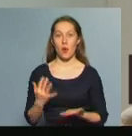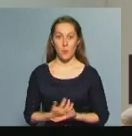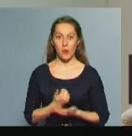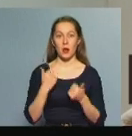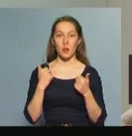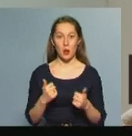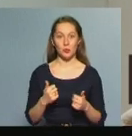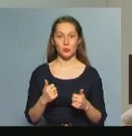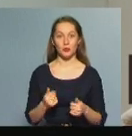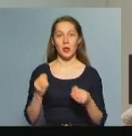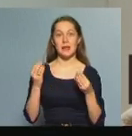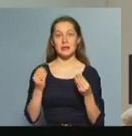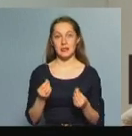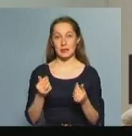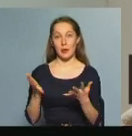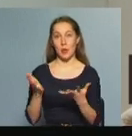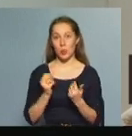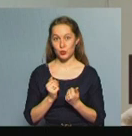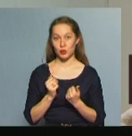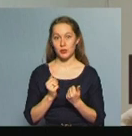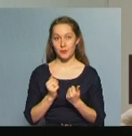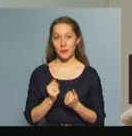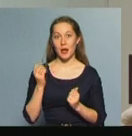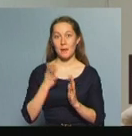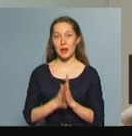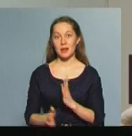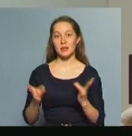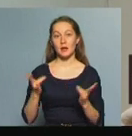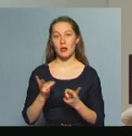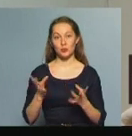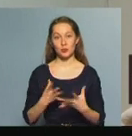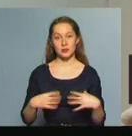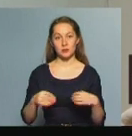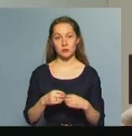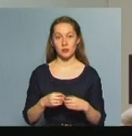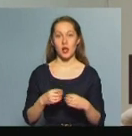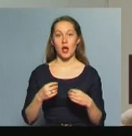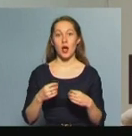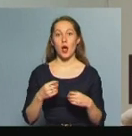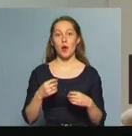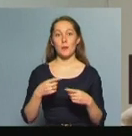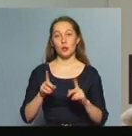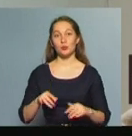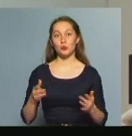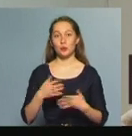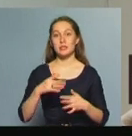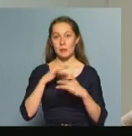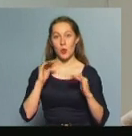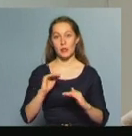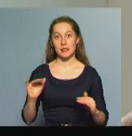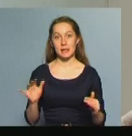благополучно. Деньги получил. Потратил их на нужды семьи, поскольку у нас считается как многодетная